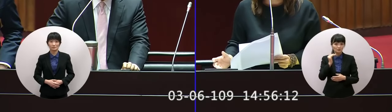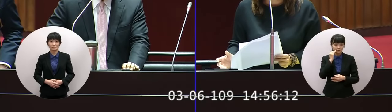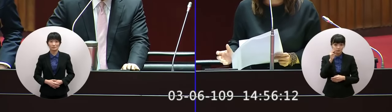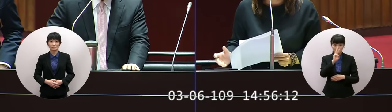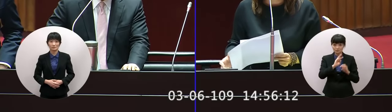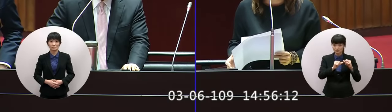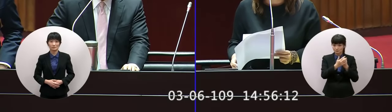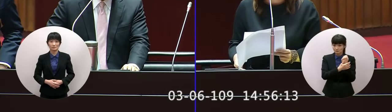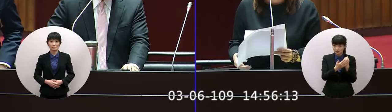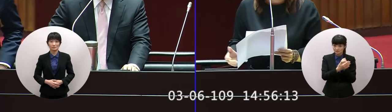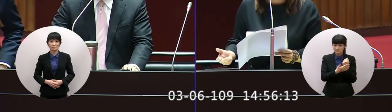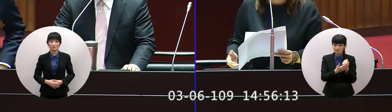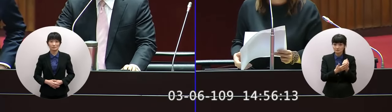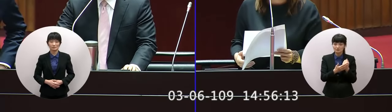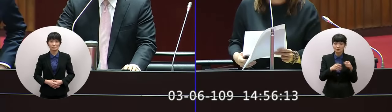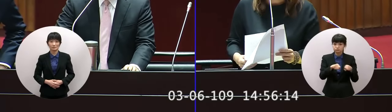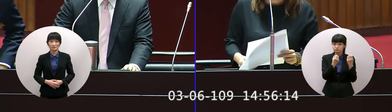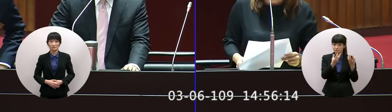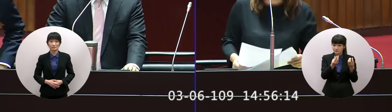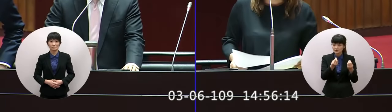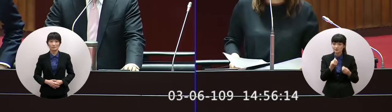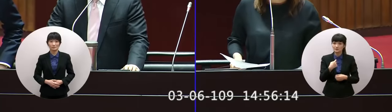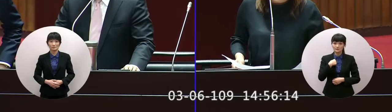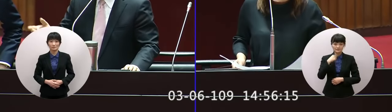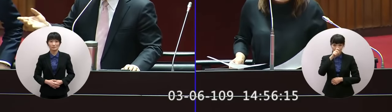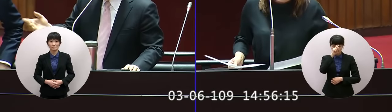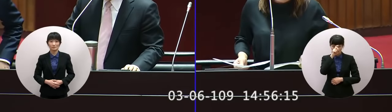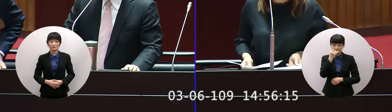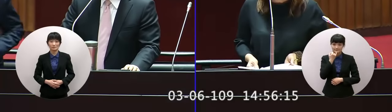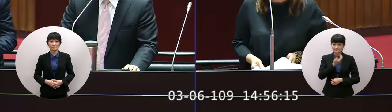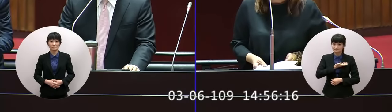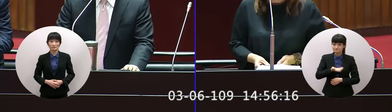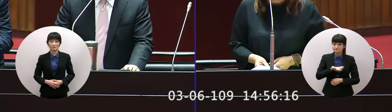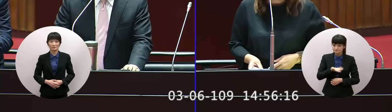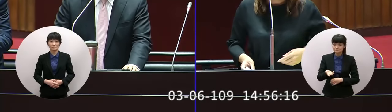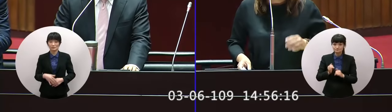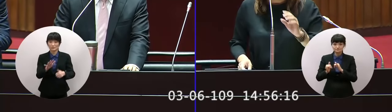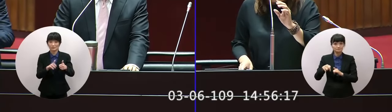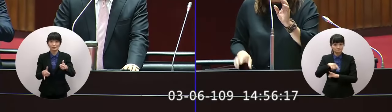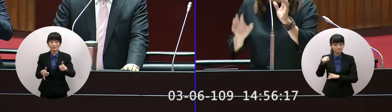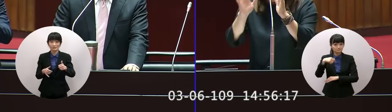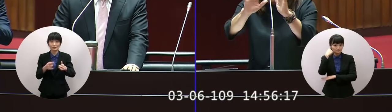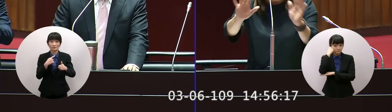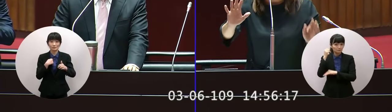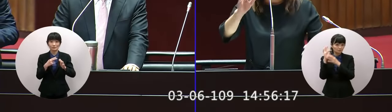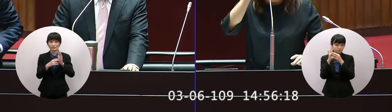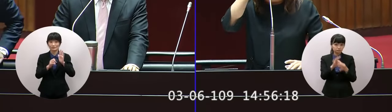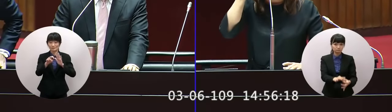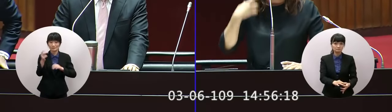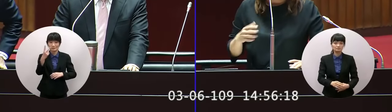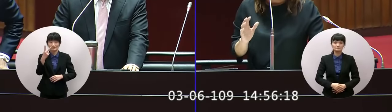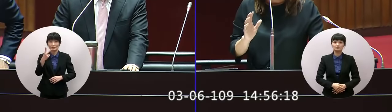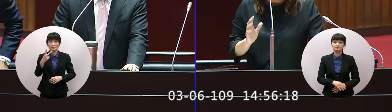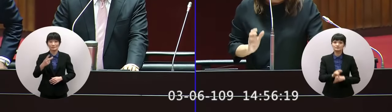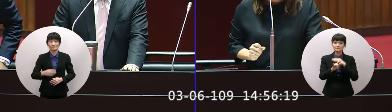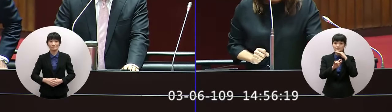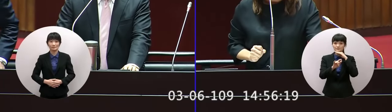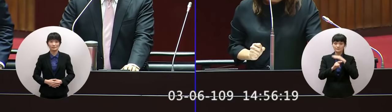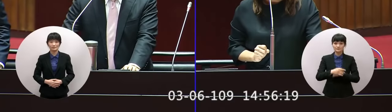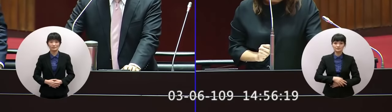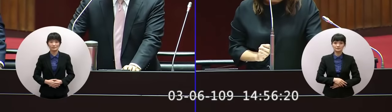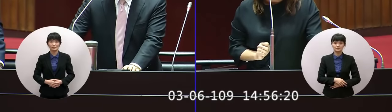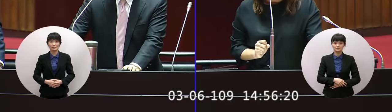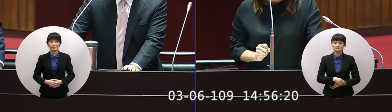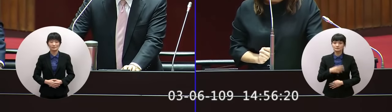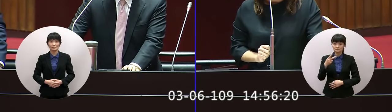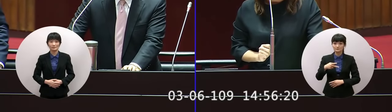个地方跟理由，这是我们今天要特别提出来的。那另外还有针对我等一下一起讲完，针对